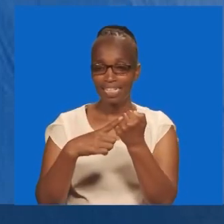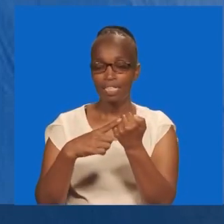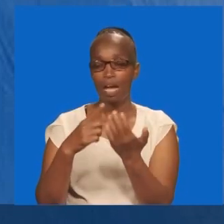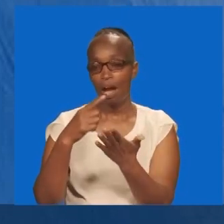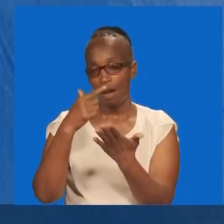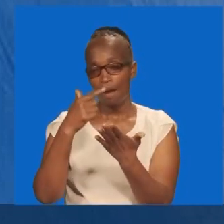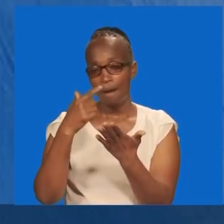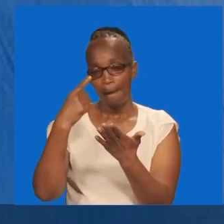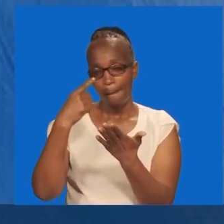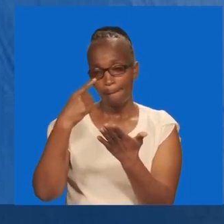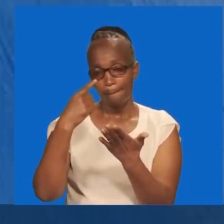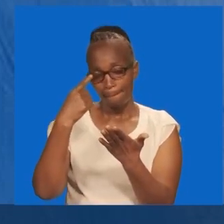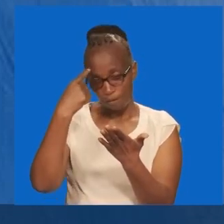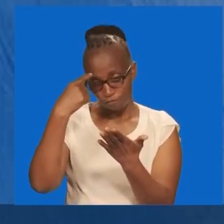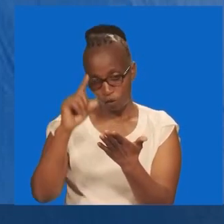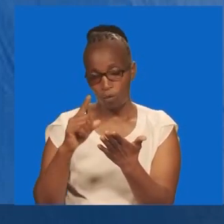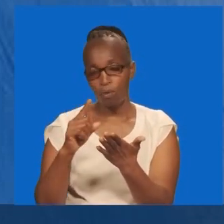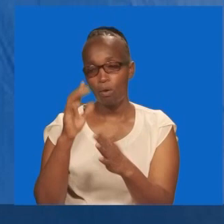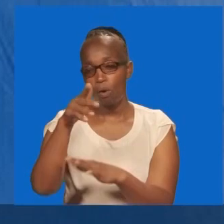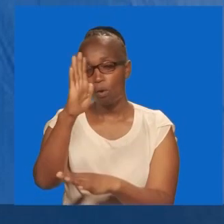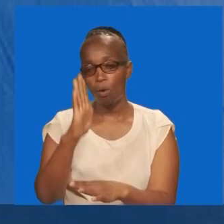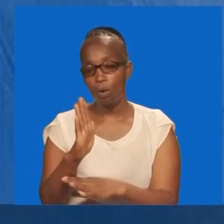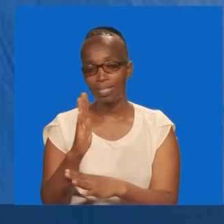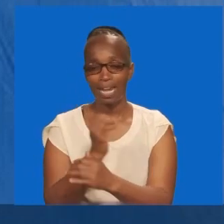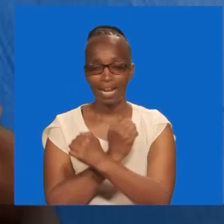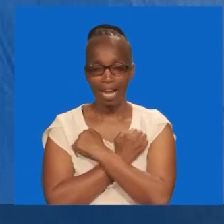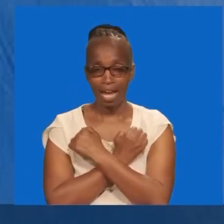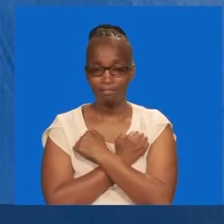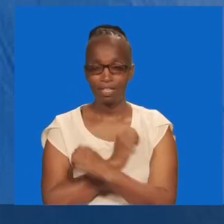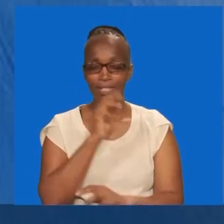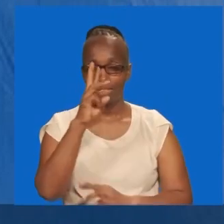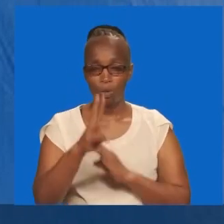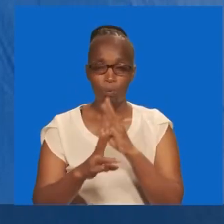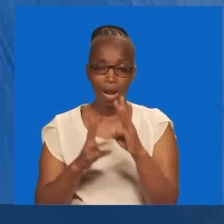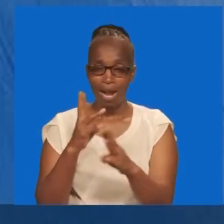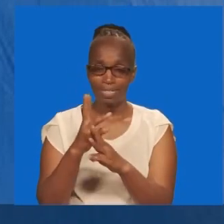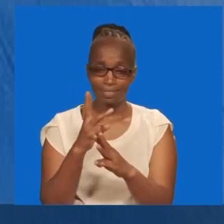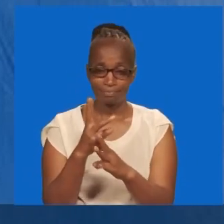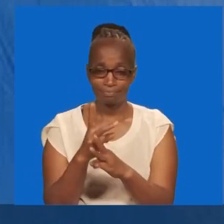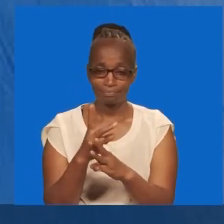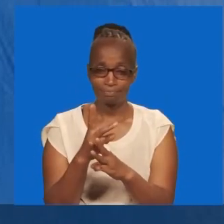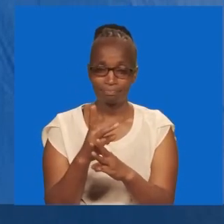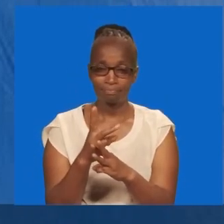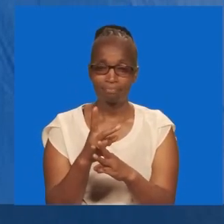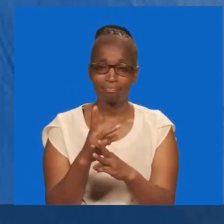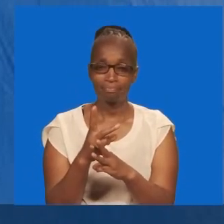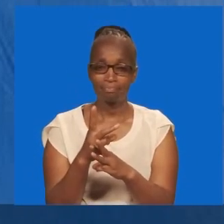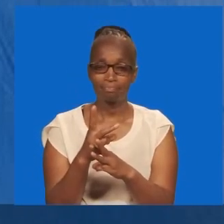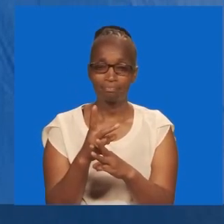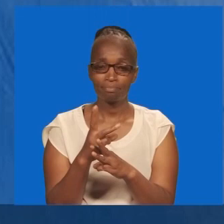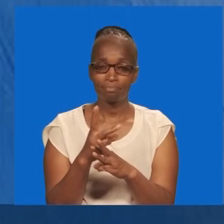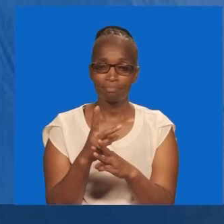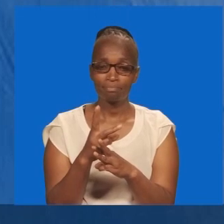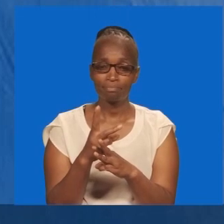jinsi hile sisi tulikuwa watu wa kupotea na tukashirikishwa na Mungu katika upendo huo wake, anasema ya